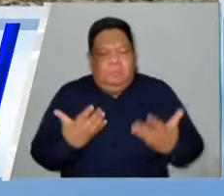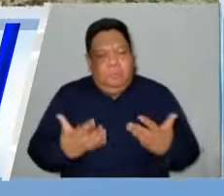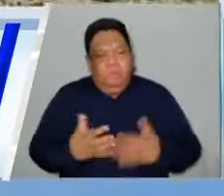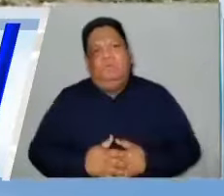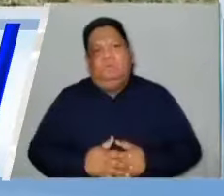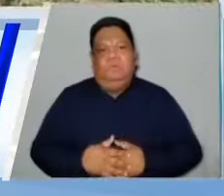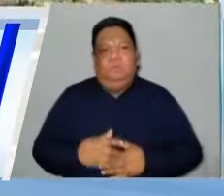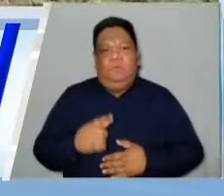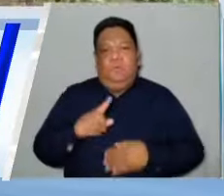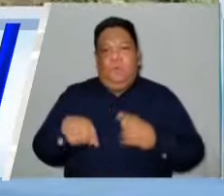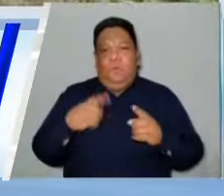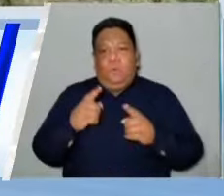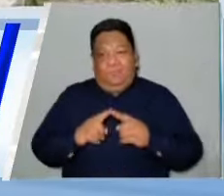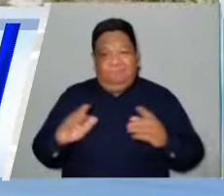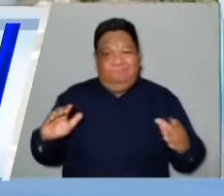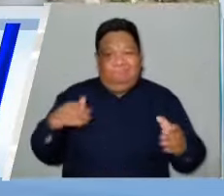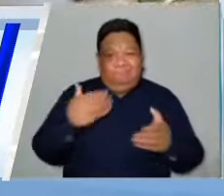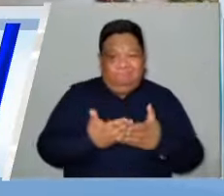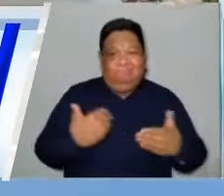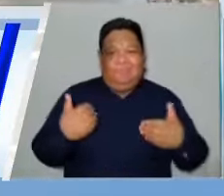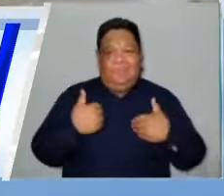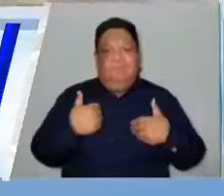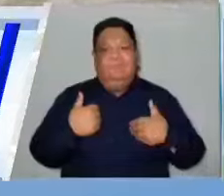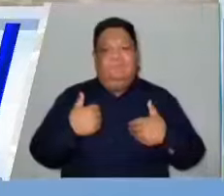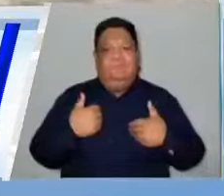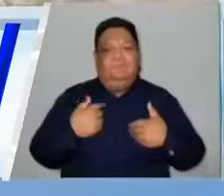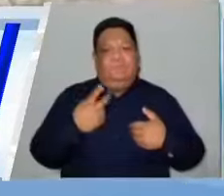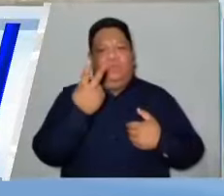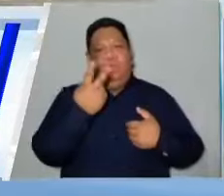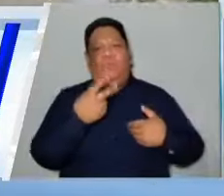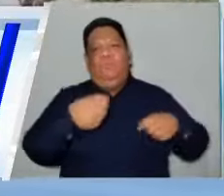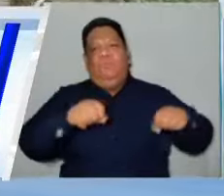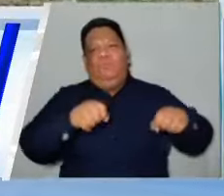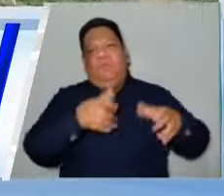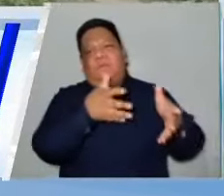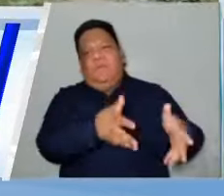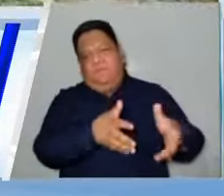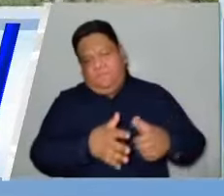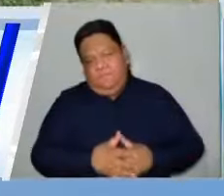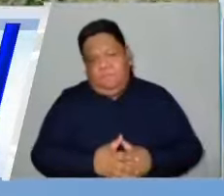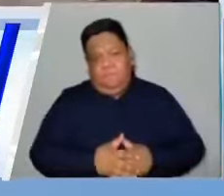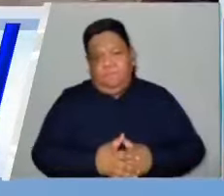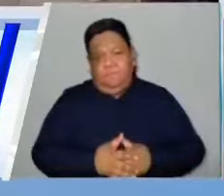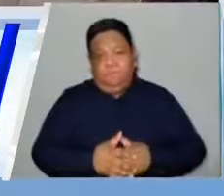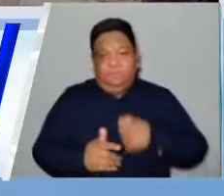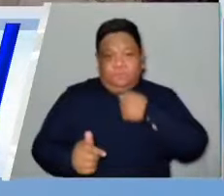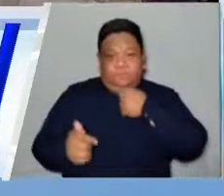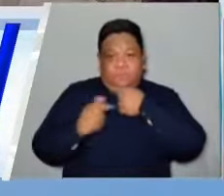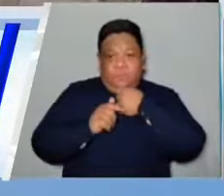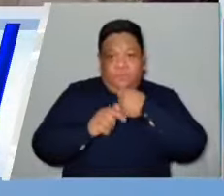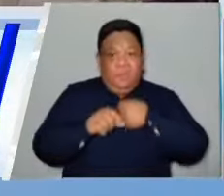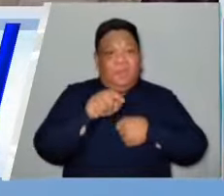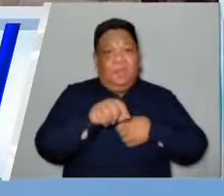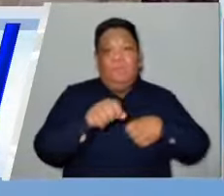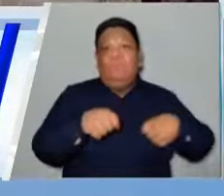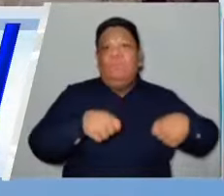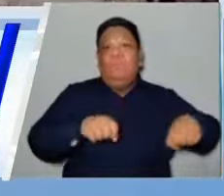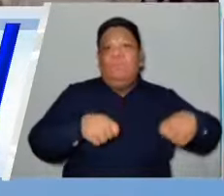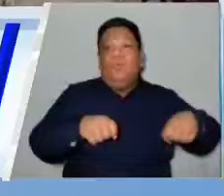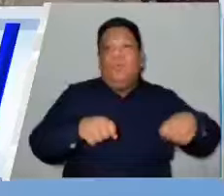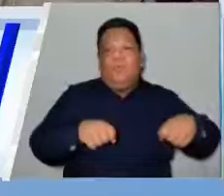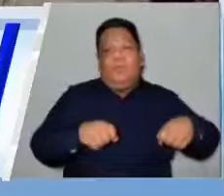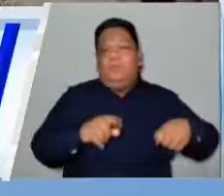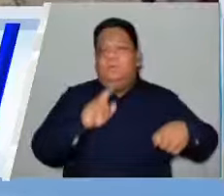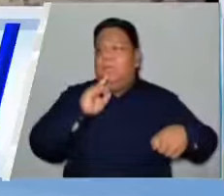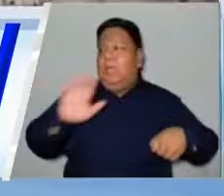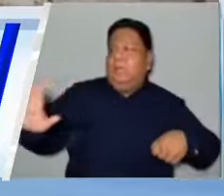doon is may dalawang motor na naiwan. Ang mga kasabwat na nakamotor ang tagaharang ng iba pang motorista para ma-clear